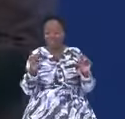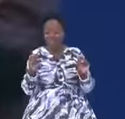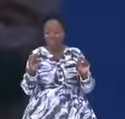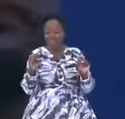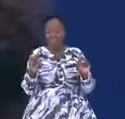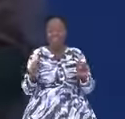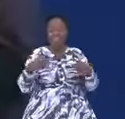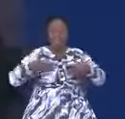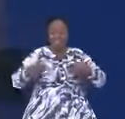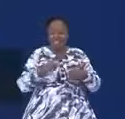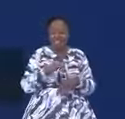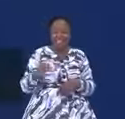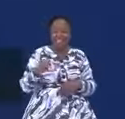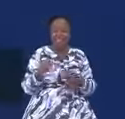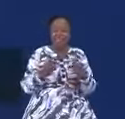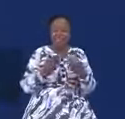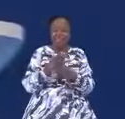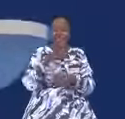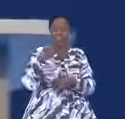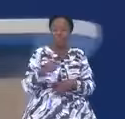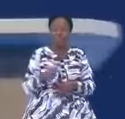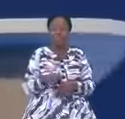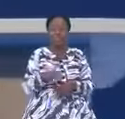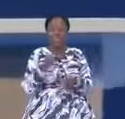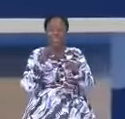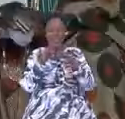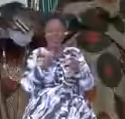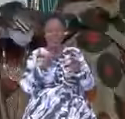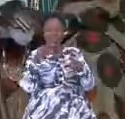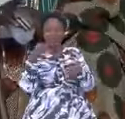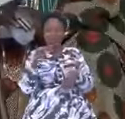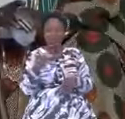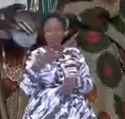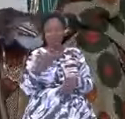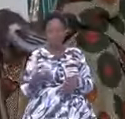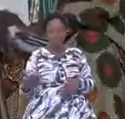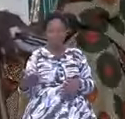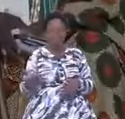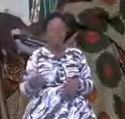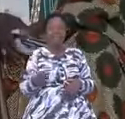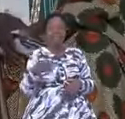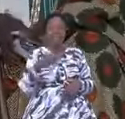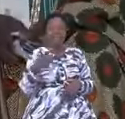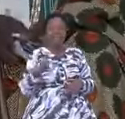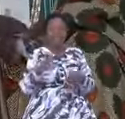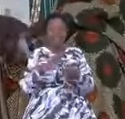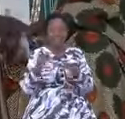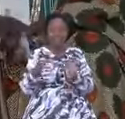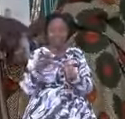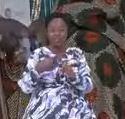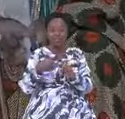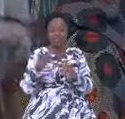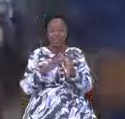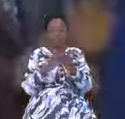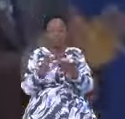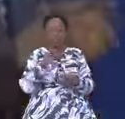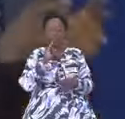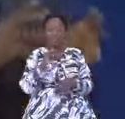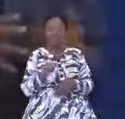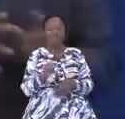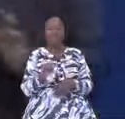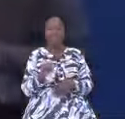le regard de la foire je veux pas l'histoire de la bible et l'histoire est un